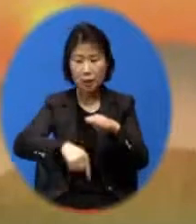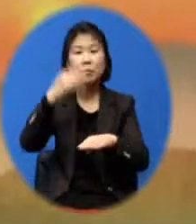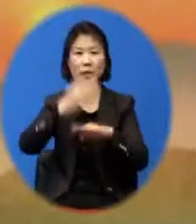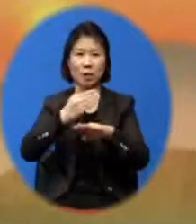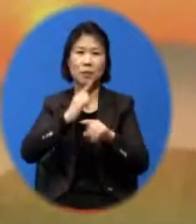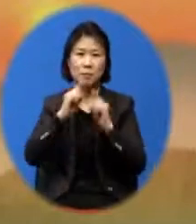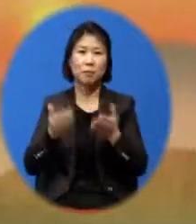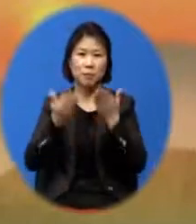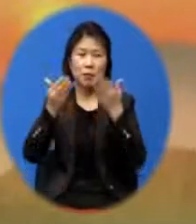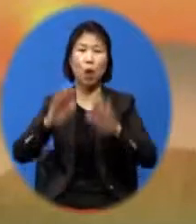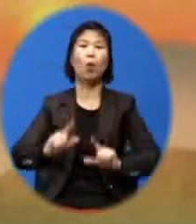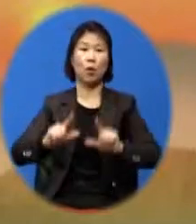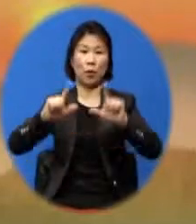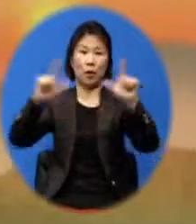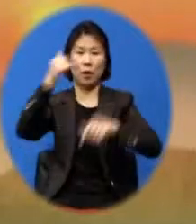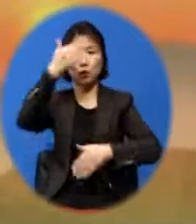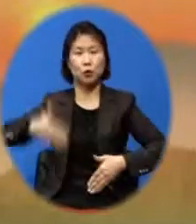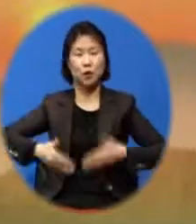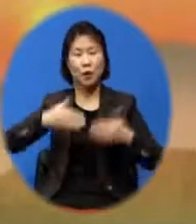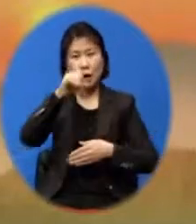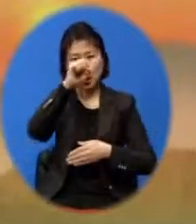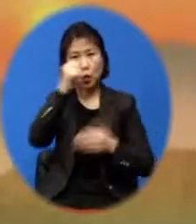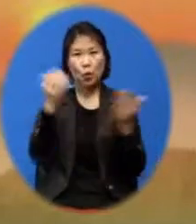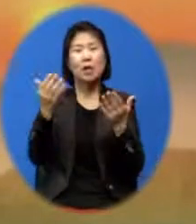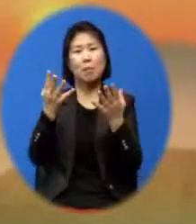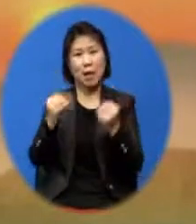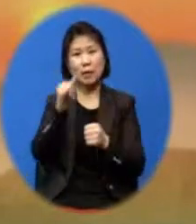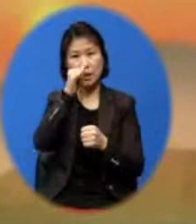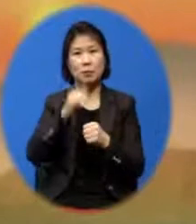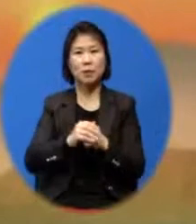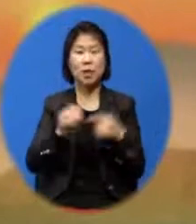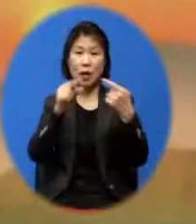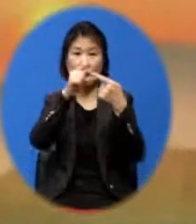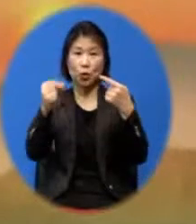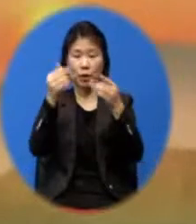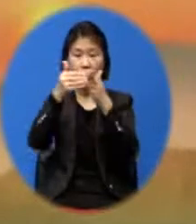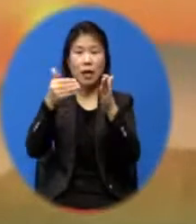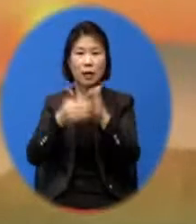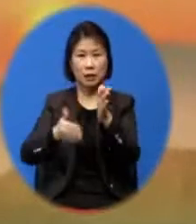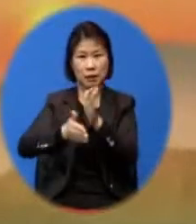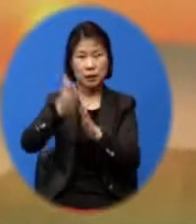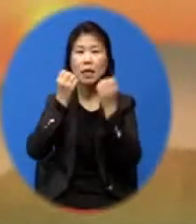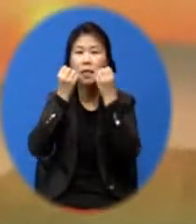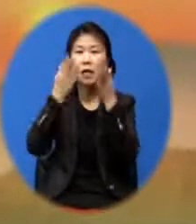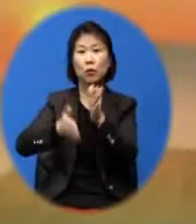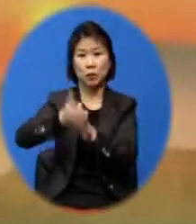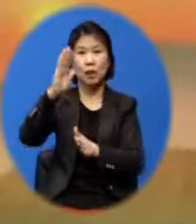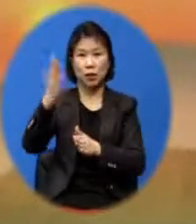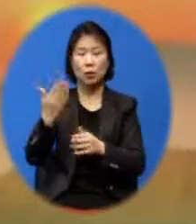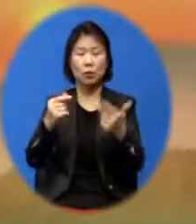감사드립니다. 올 한 해 우리 충남에 좋은 일이 많았습니다. 1월에 당진이 새로운 시가